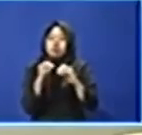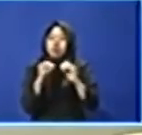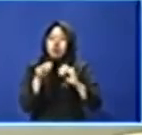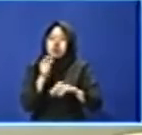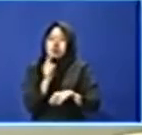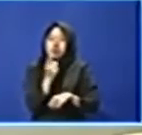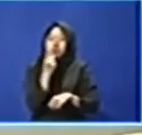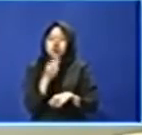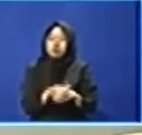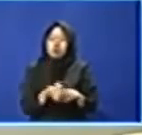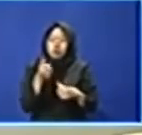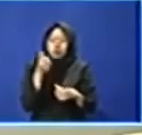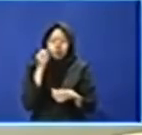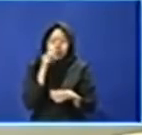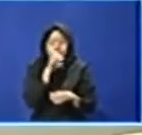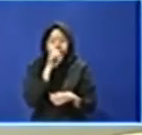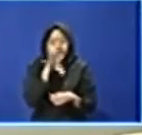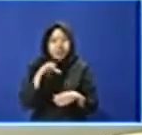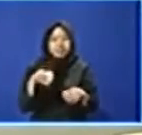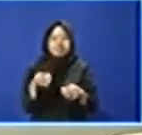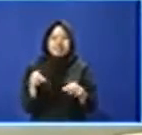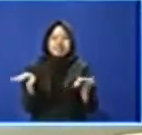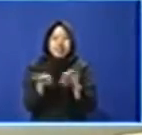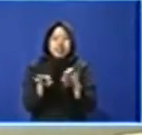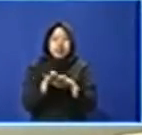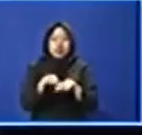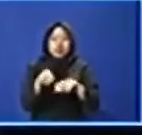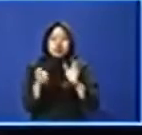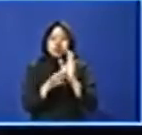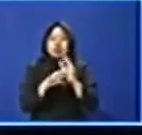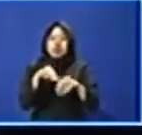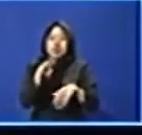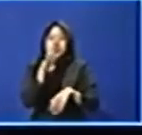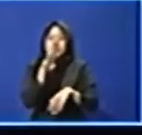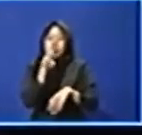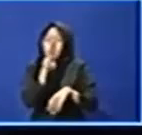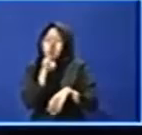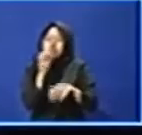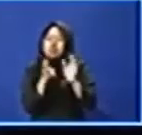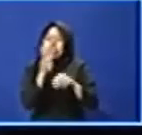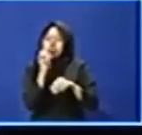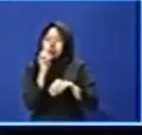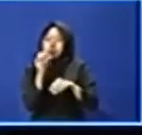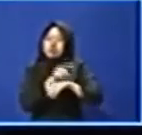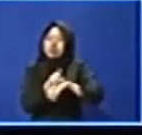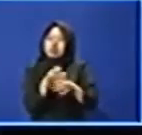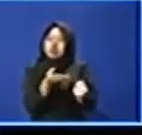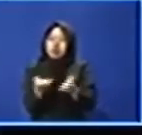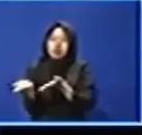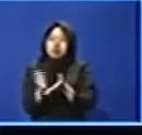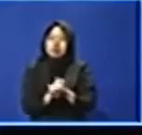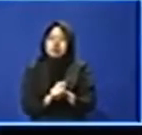untuk bisa memberikan closing statement waktu ada dua Breath 30detik dimulai dari ada berbicara silakan